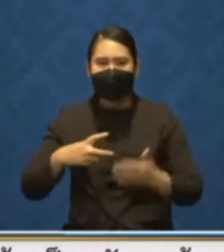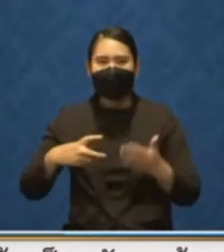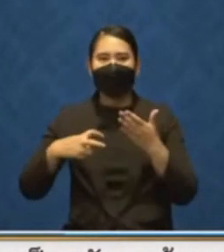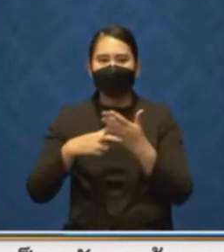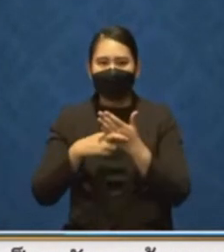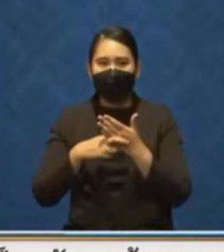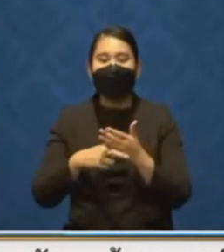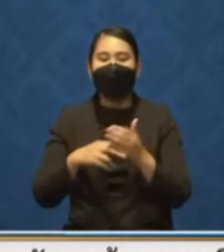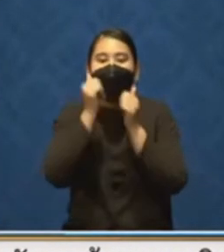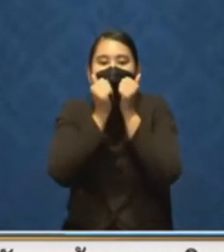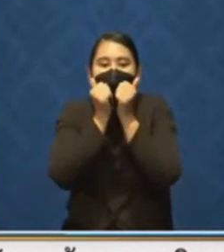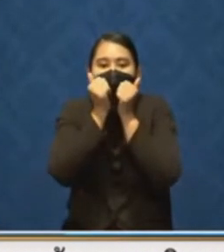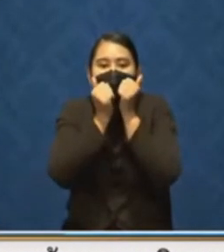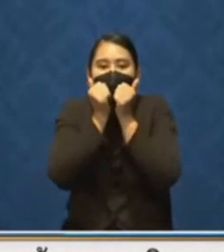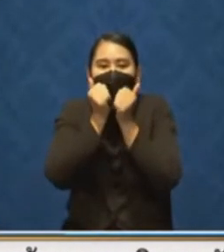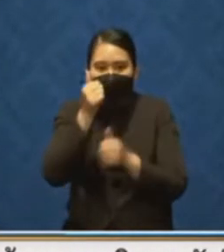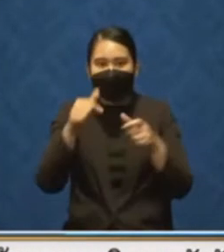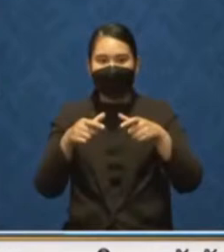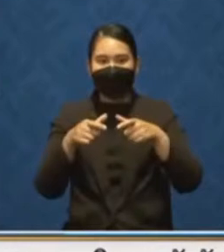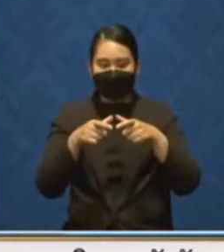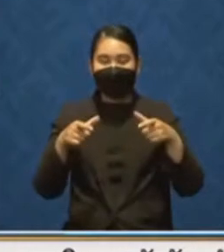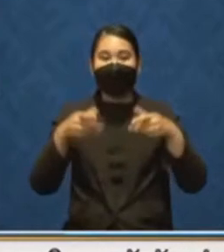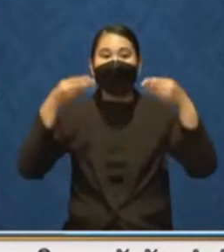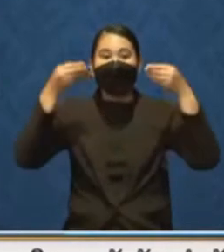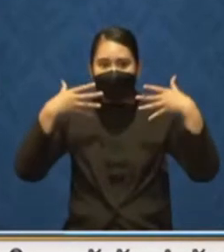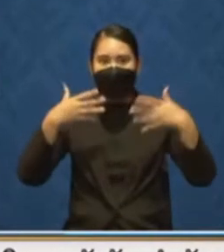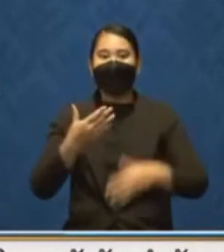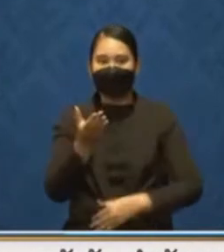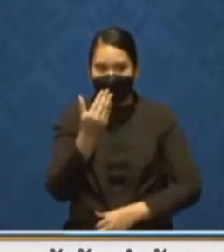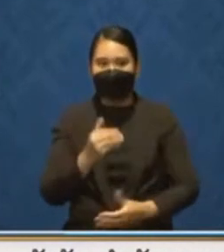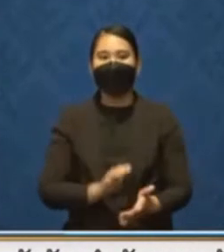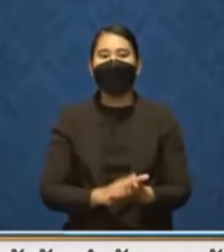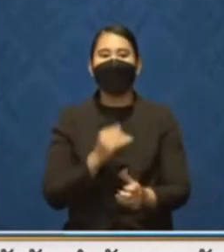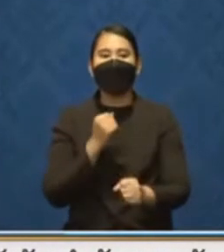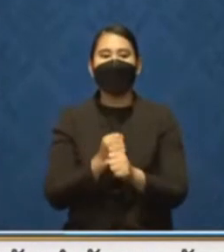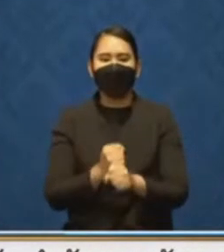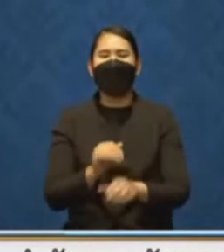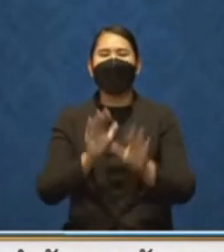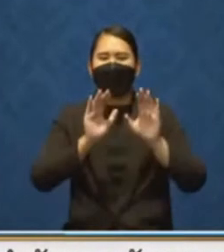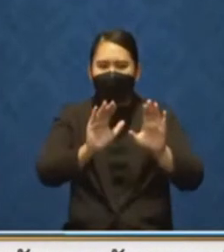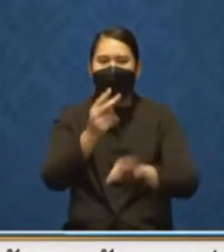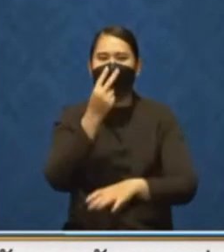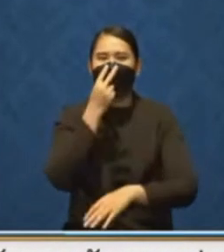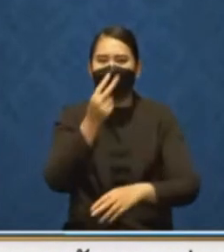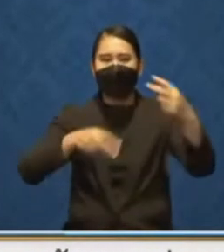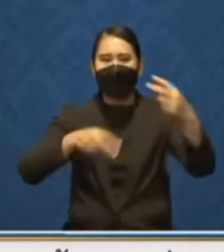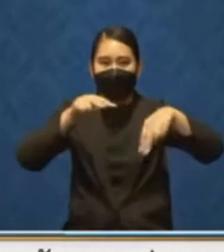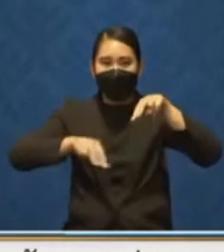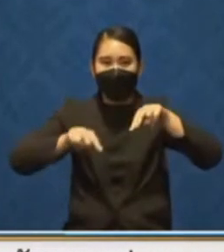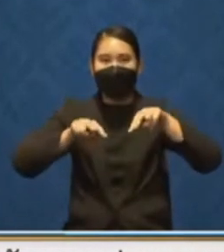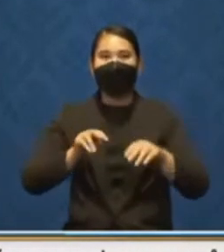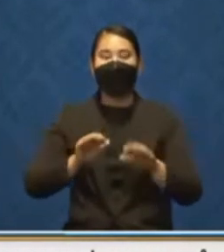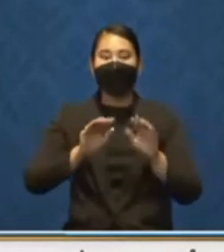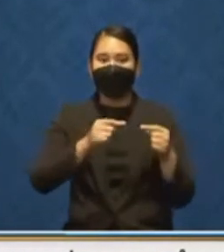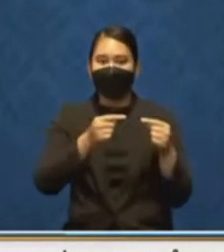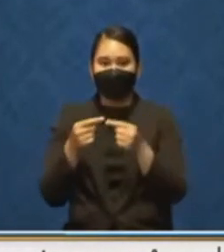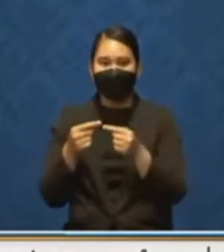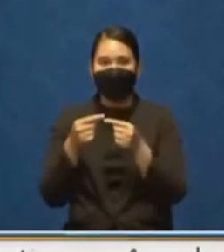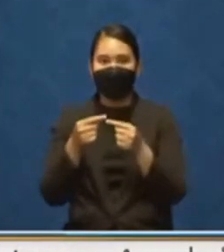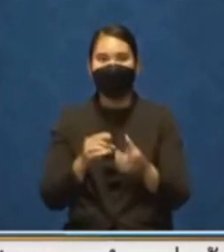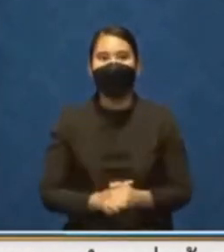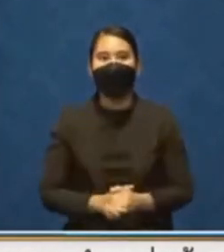ทารกและกันเองว่าบัตรประจำตัวมานี่เขาทำกันแบบนี้นะครับฝากไปดูด้วยครับและก็เลยครับ